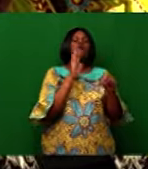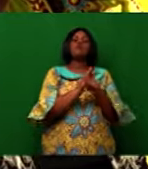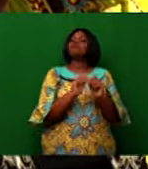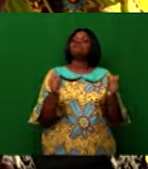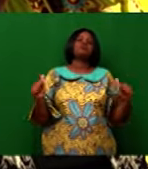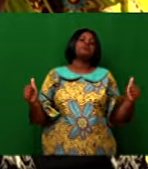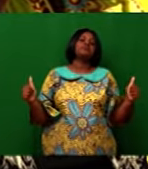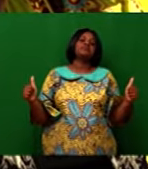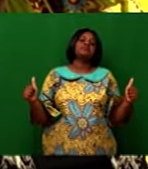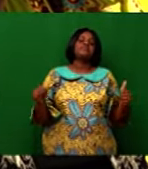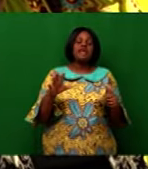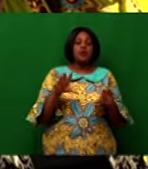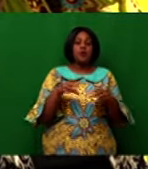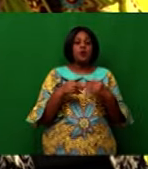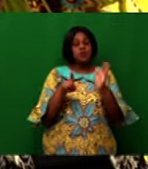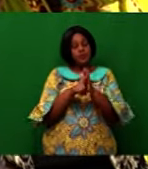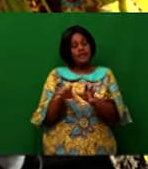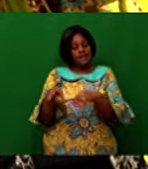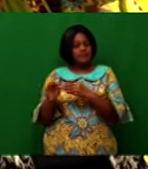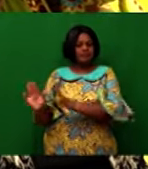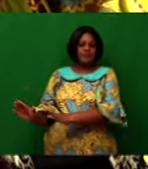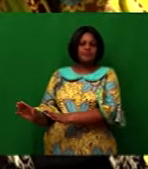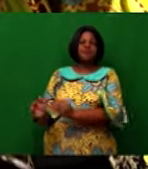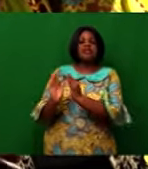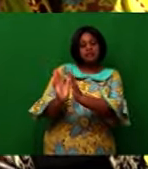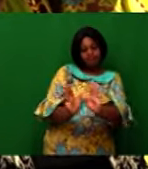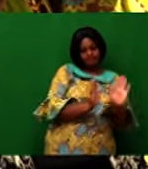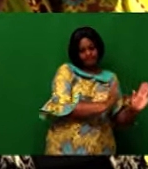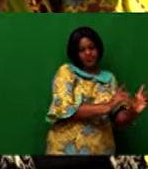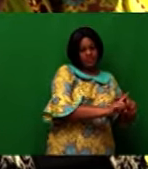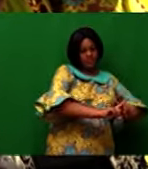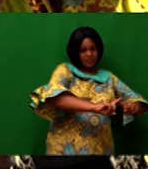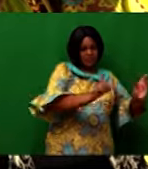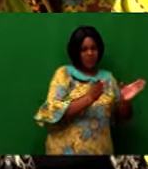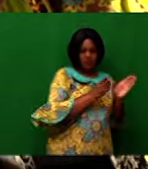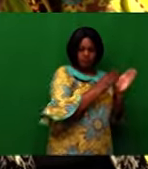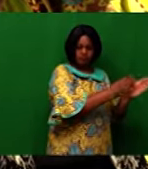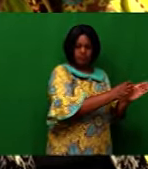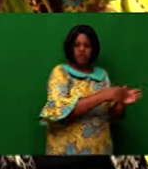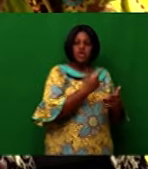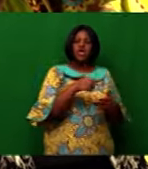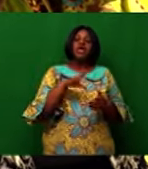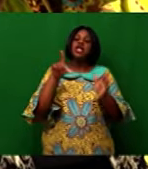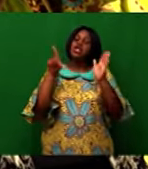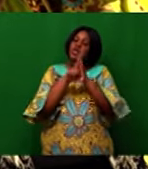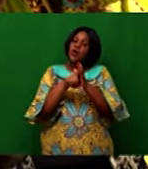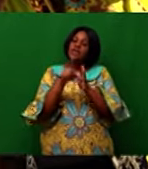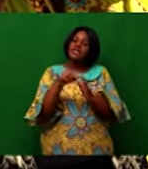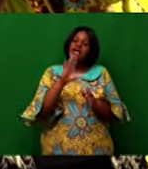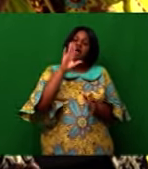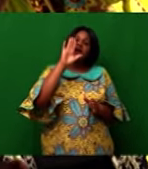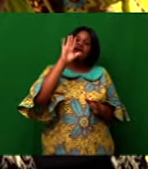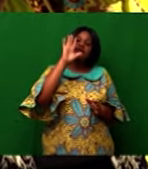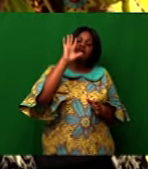kuti pamutemo wedu unodi unobvumidzwa kozoita imwe mhando yewanano inonzi unregistered customer law union yekuti unenge musina